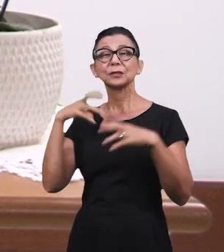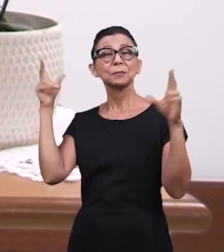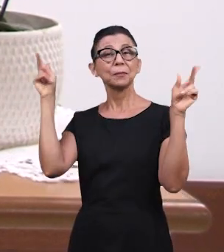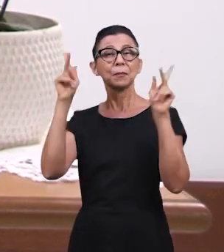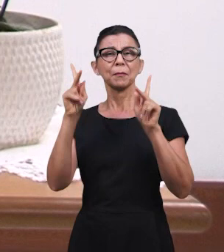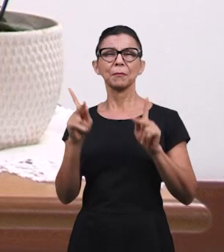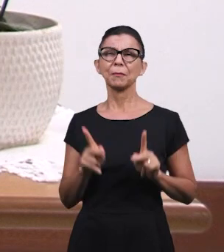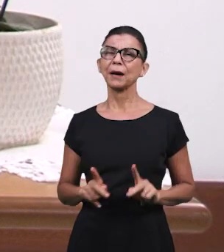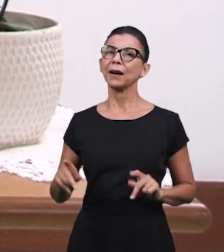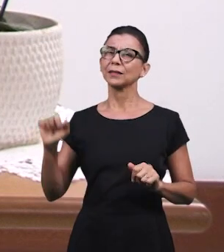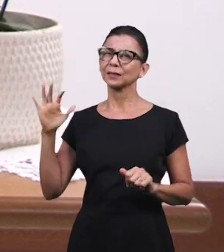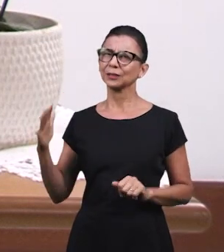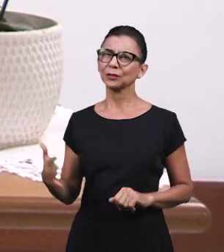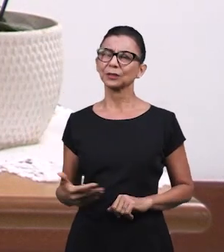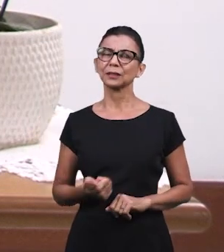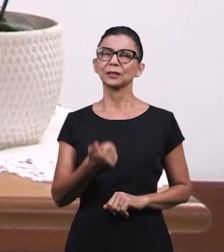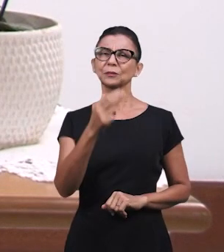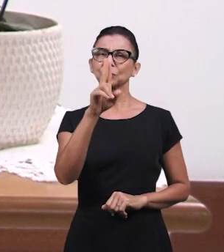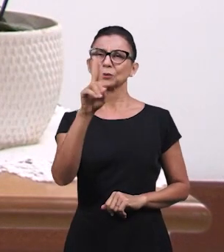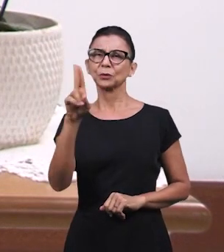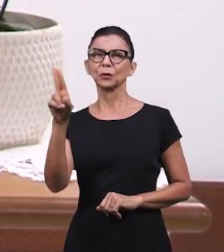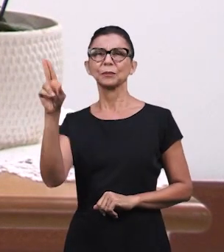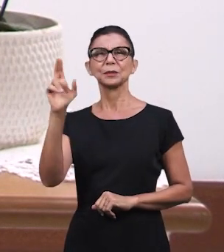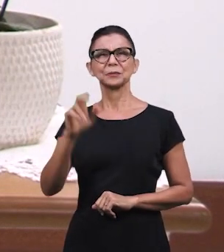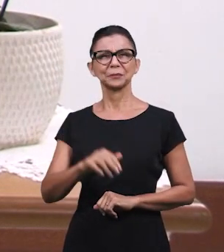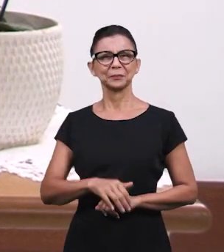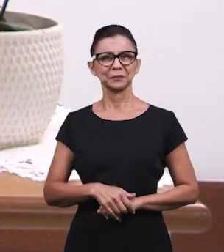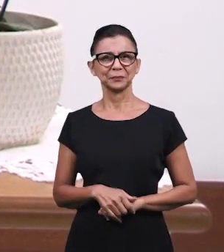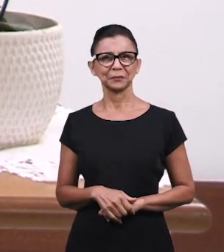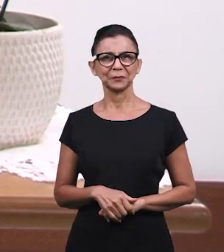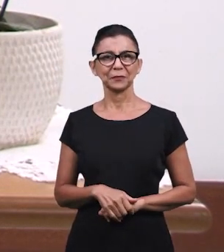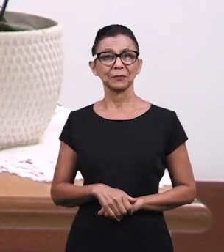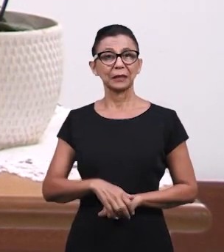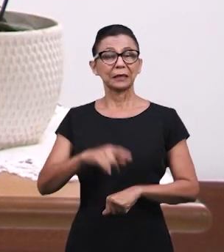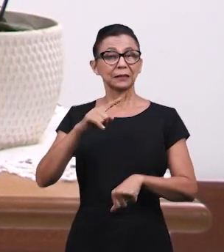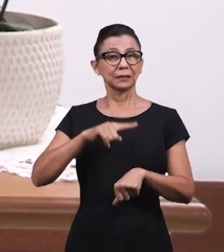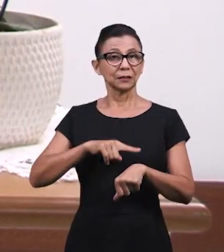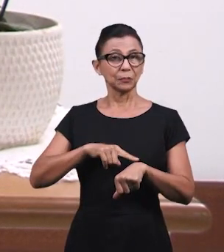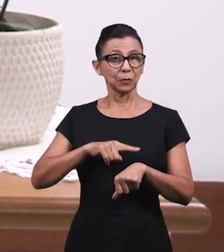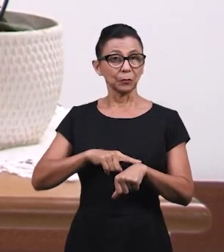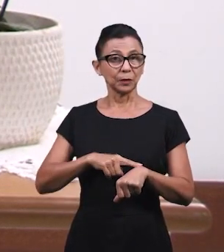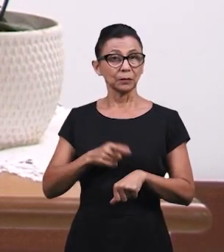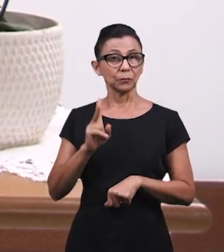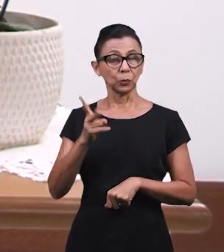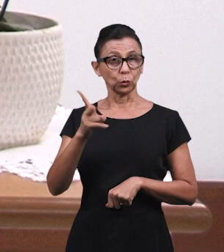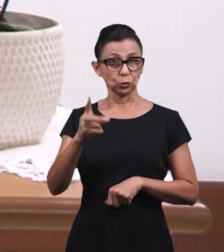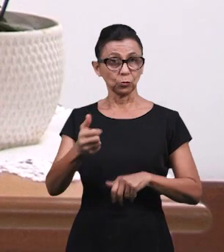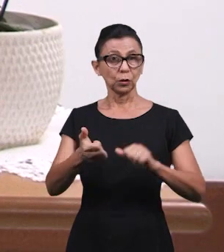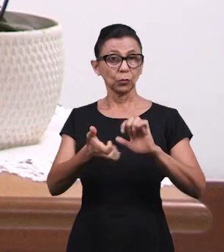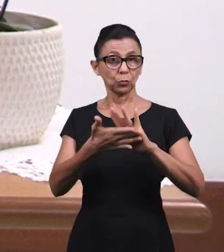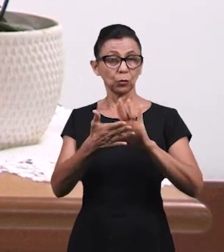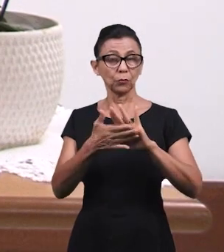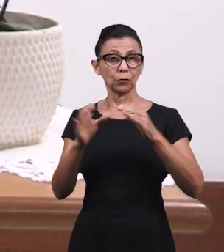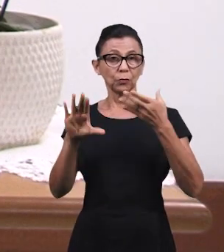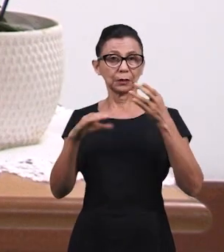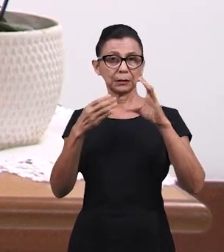в мире с Ним, поклоняясь, прославляя Его святое имя. В этот момент мы споем